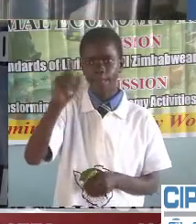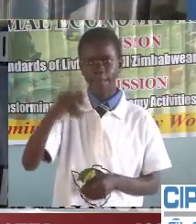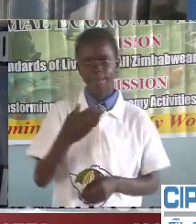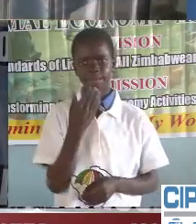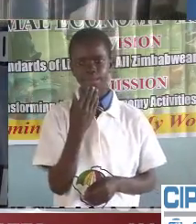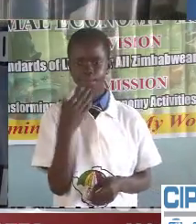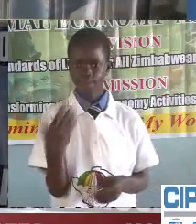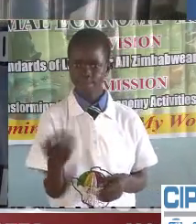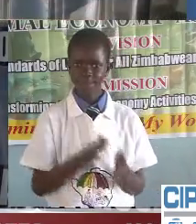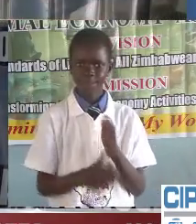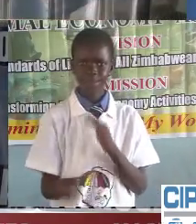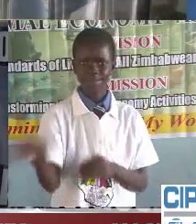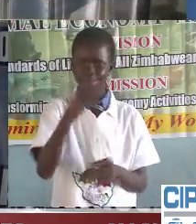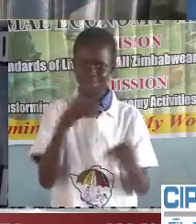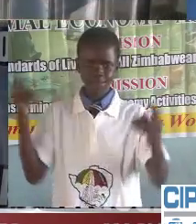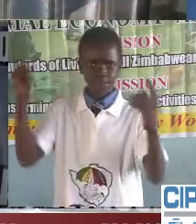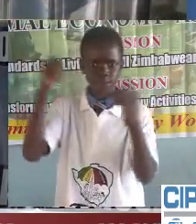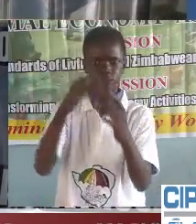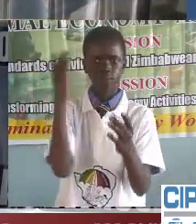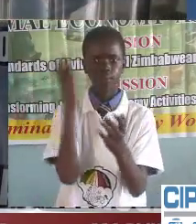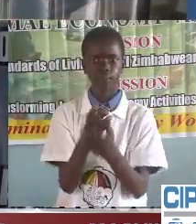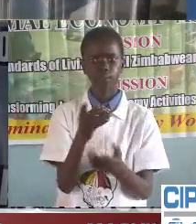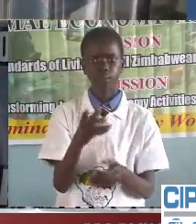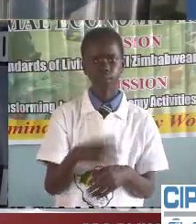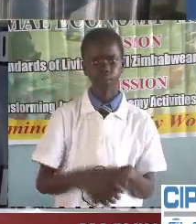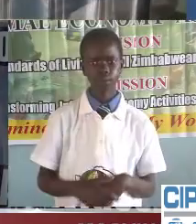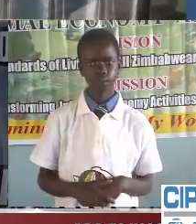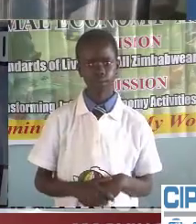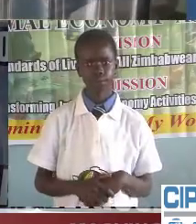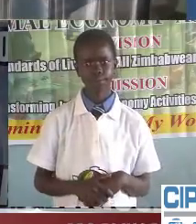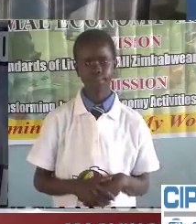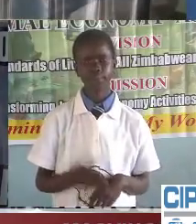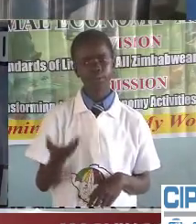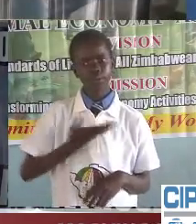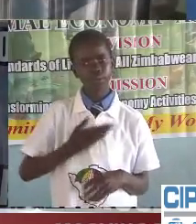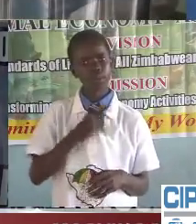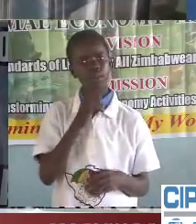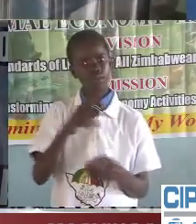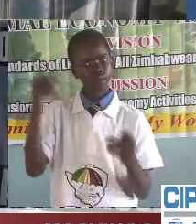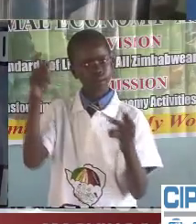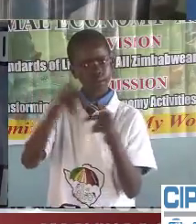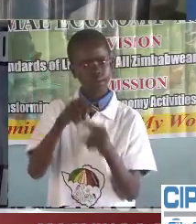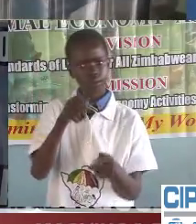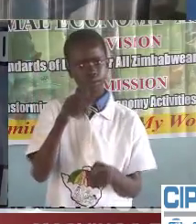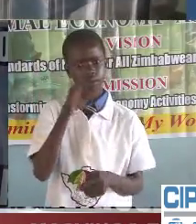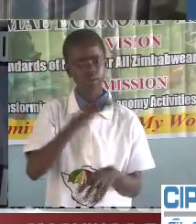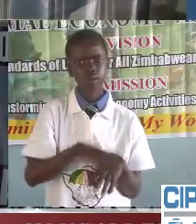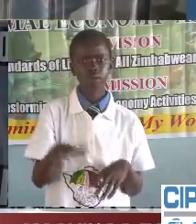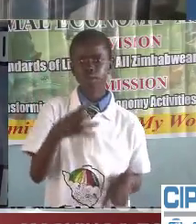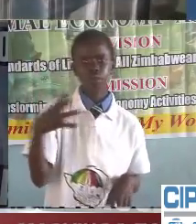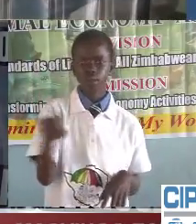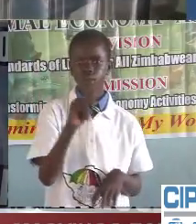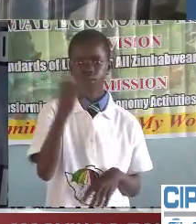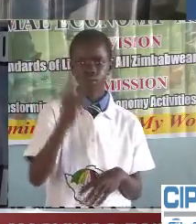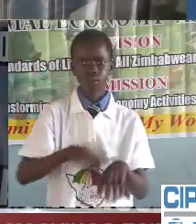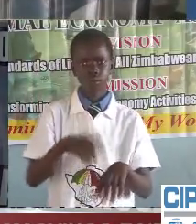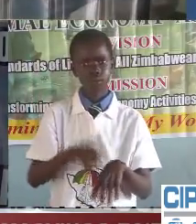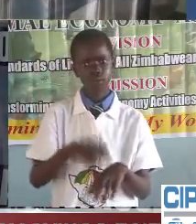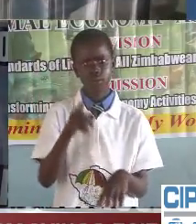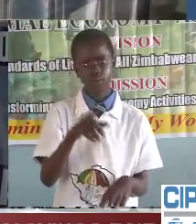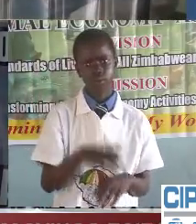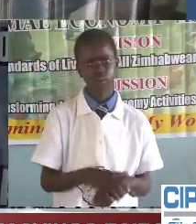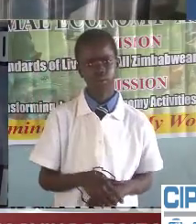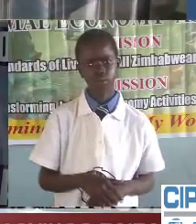an individual, woya direct kwandiri as an independent, todla direct. Hauchaindi through the hierarchy, political party hierarchy. Nekuti inini